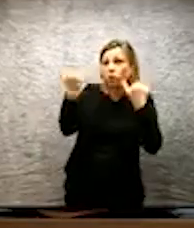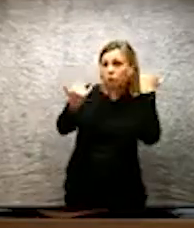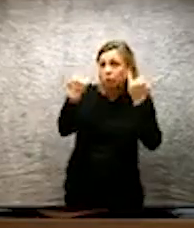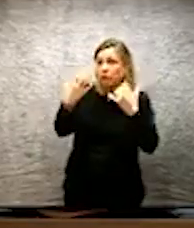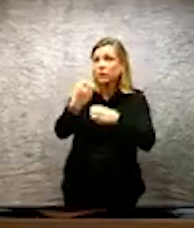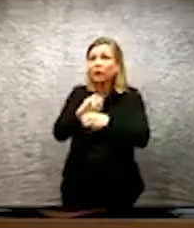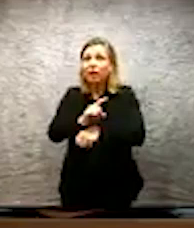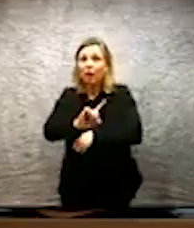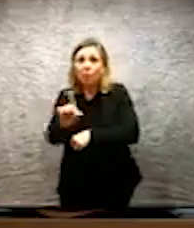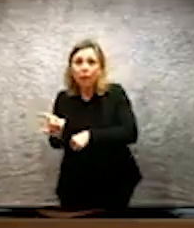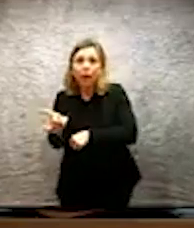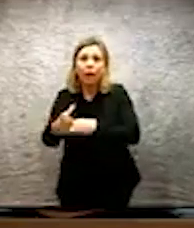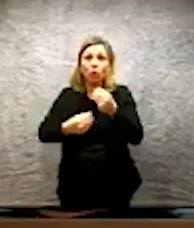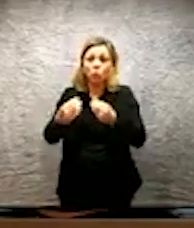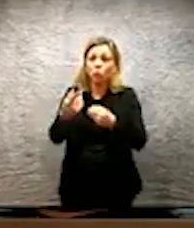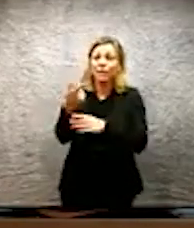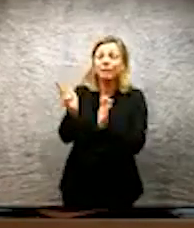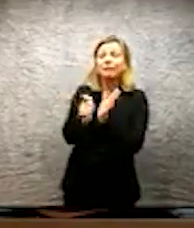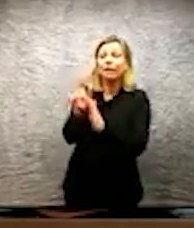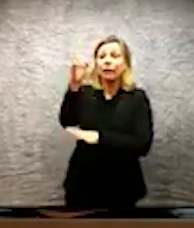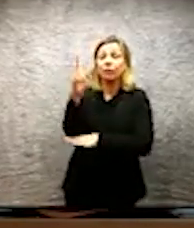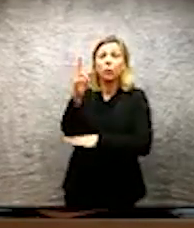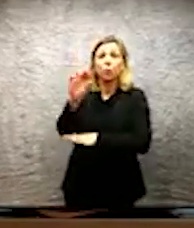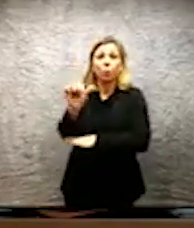dès le 1er janvier 2025.